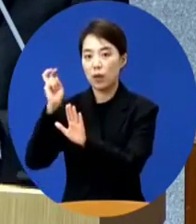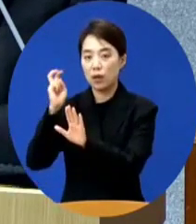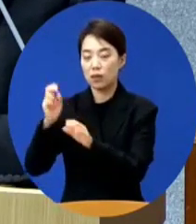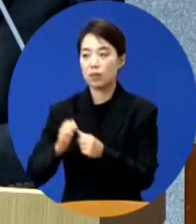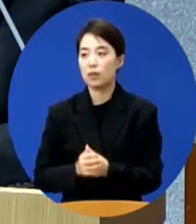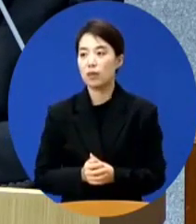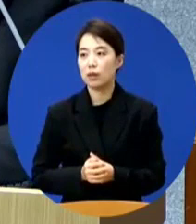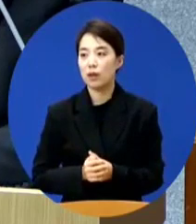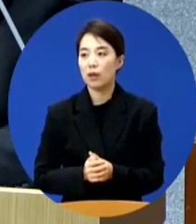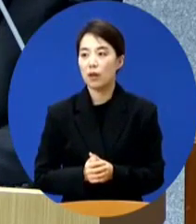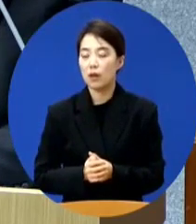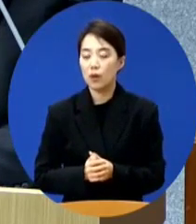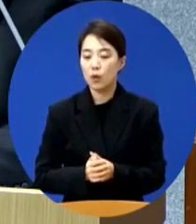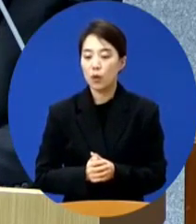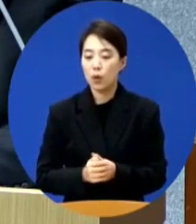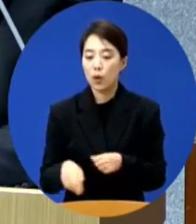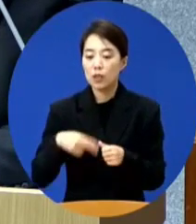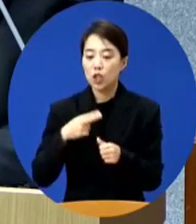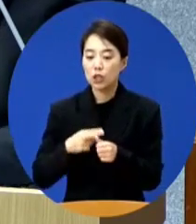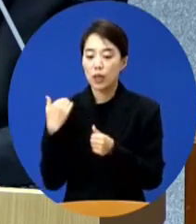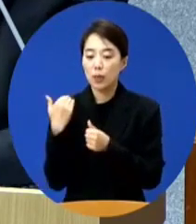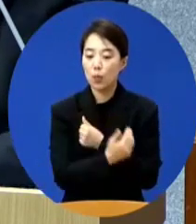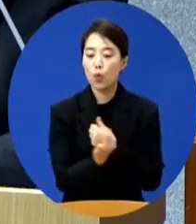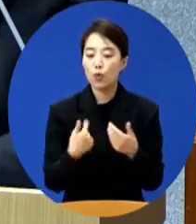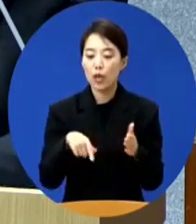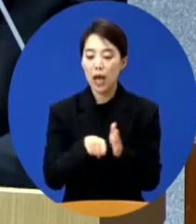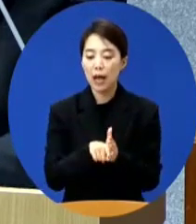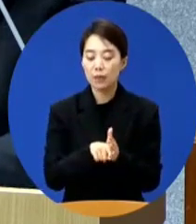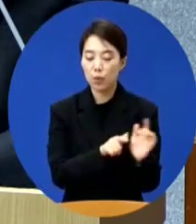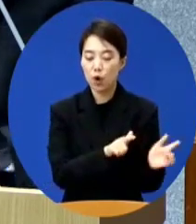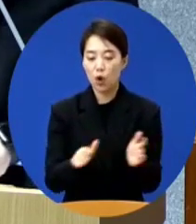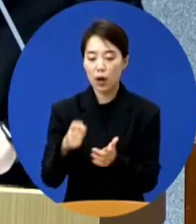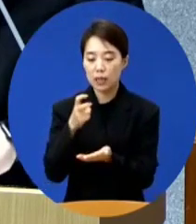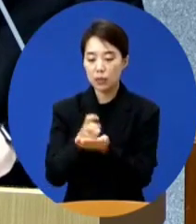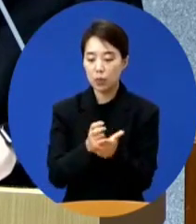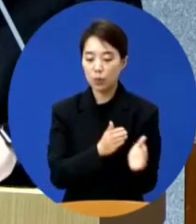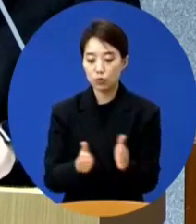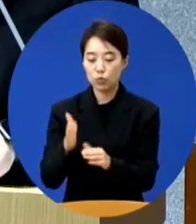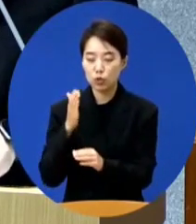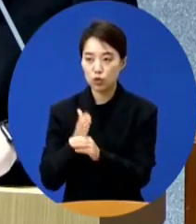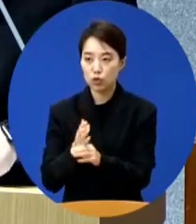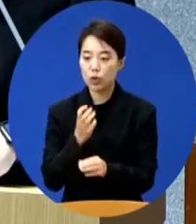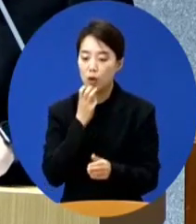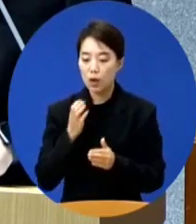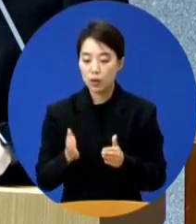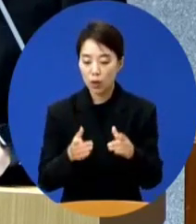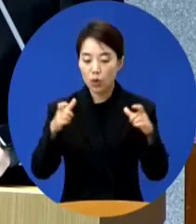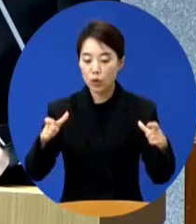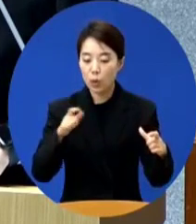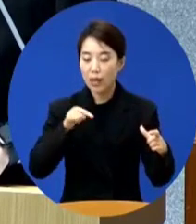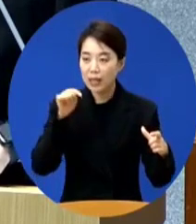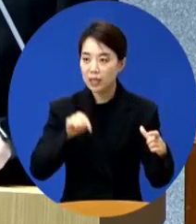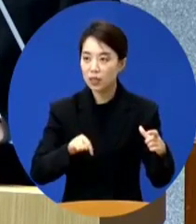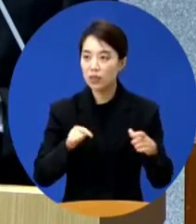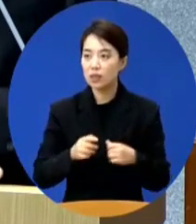여러 가지 교권 보호를 위한, 강화를 위한 여러 가지 제도 장치를 두고 있고, 경기도에서는